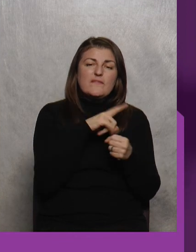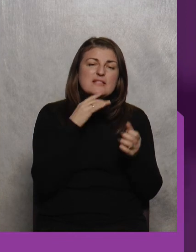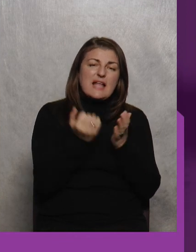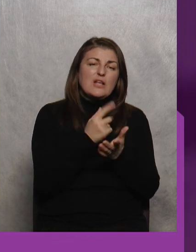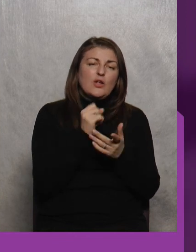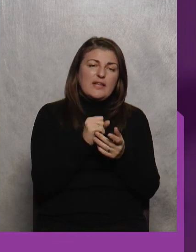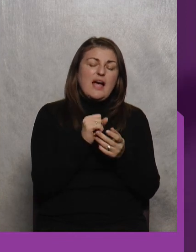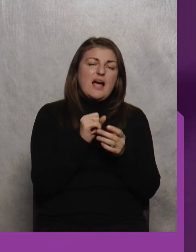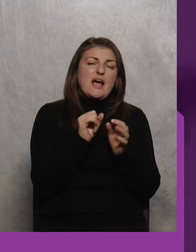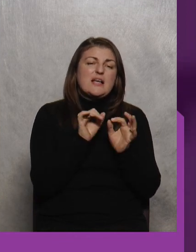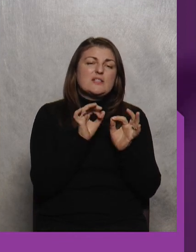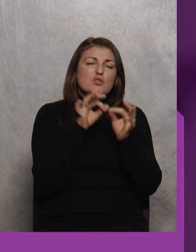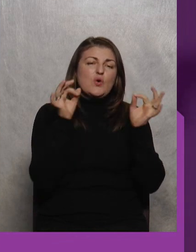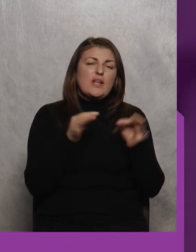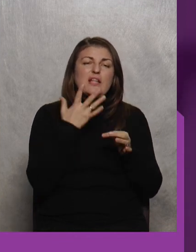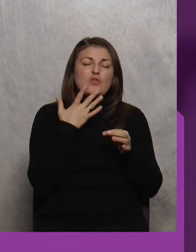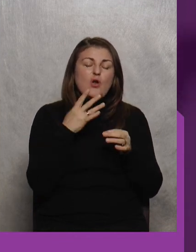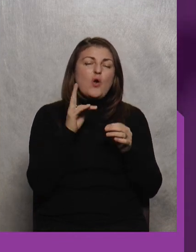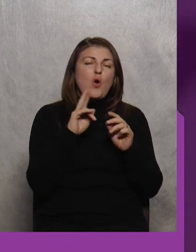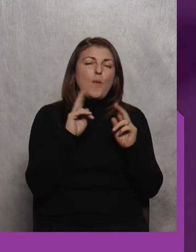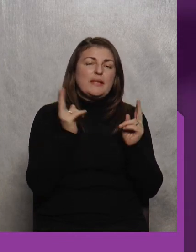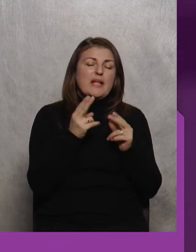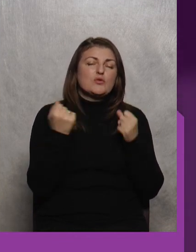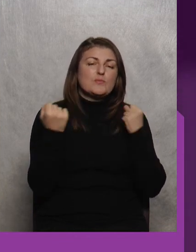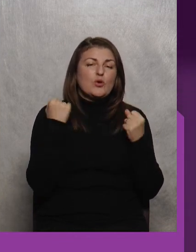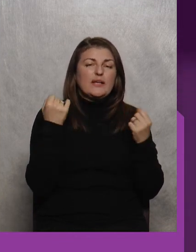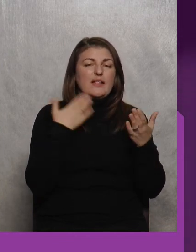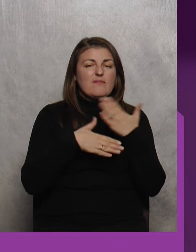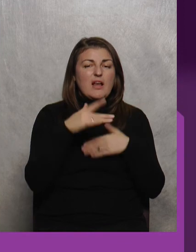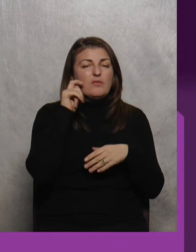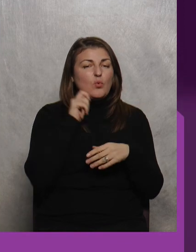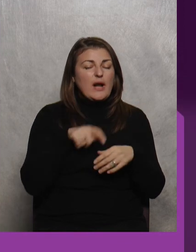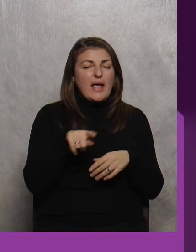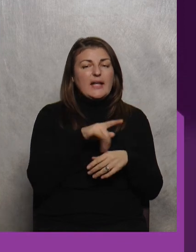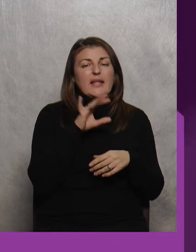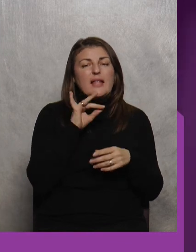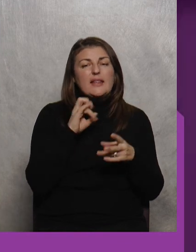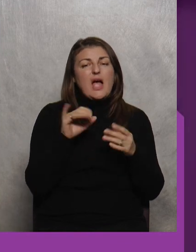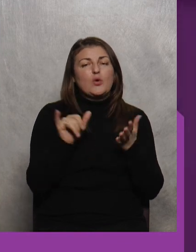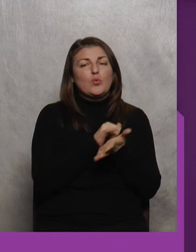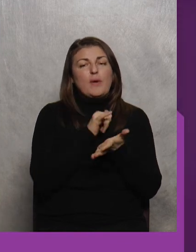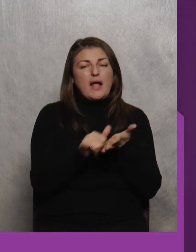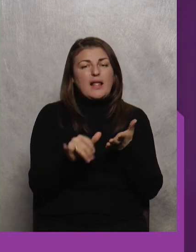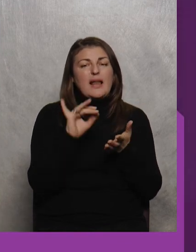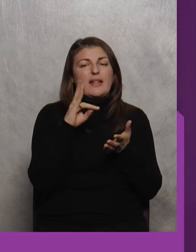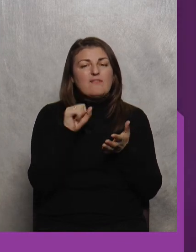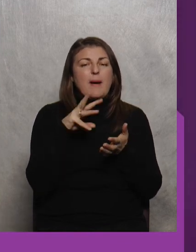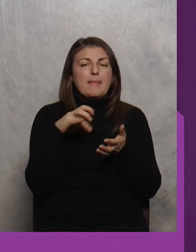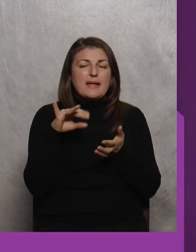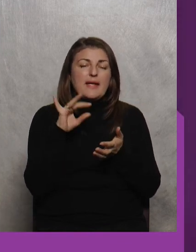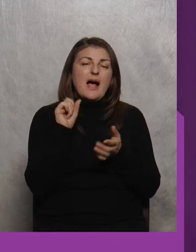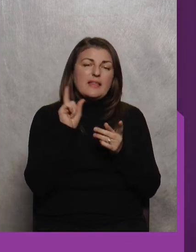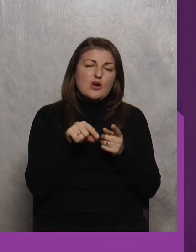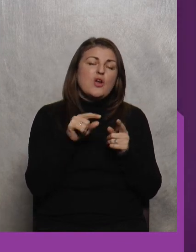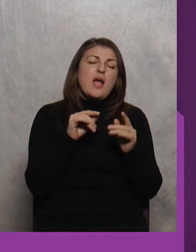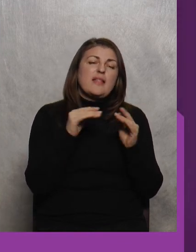знайдете на сторінці Національного комітету спорту інвалідів України, на YouTube-каналі «Інвамедіа», а також на